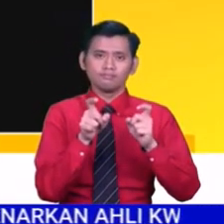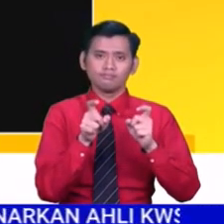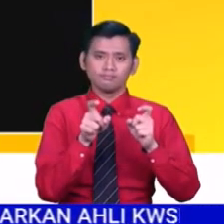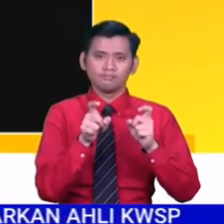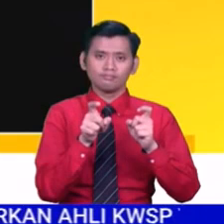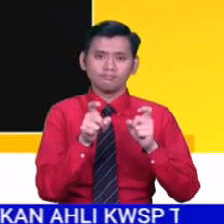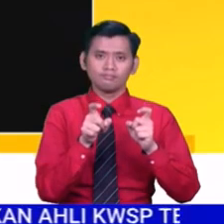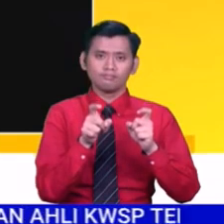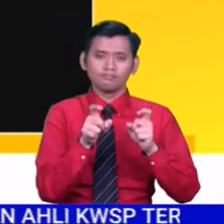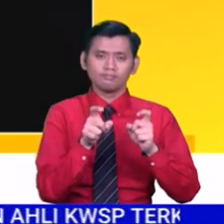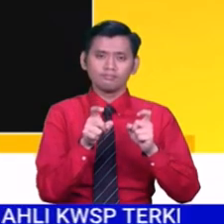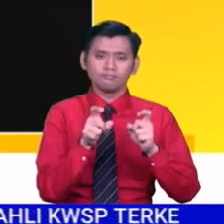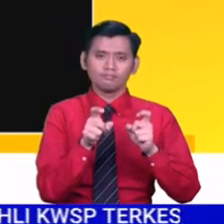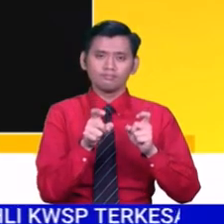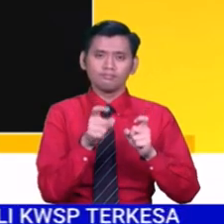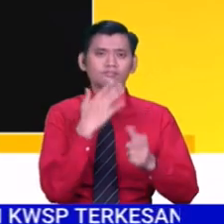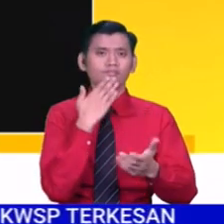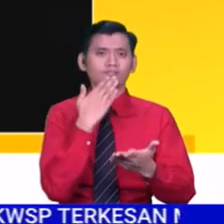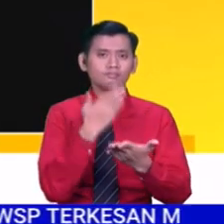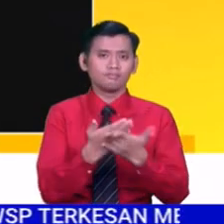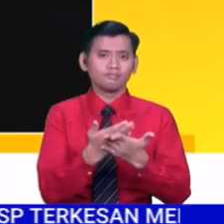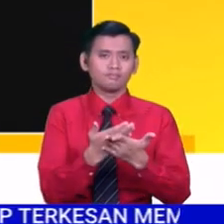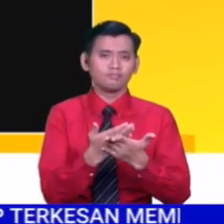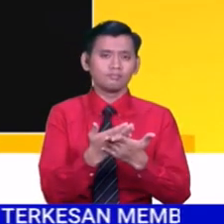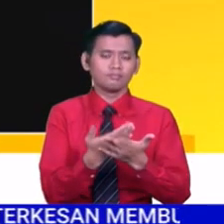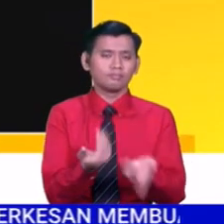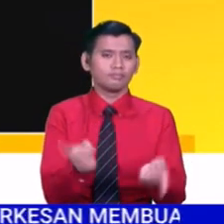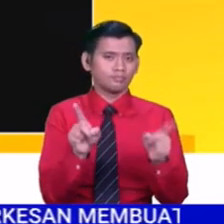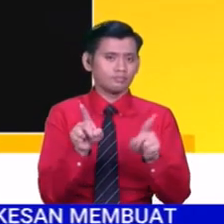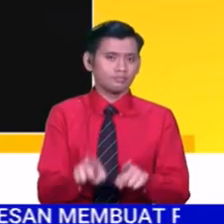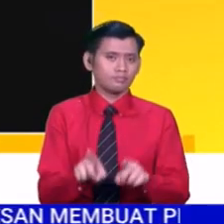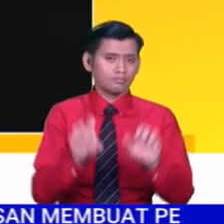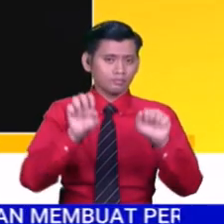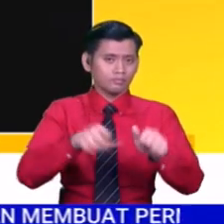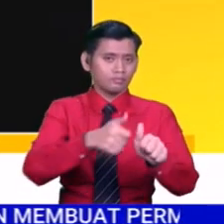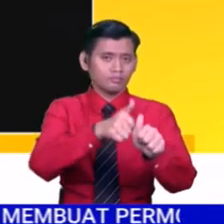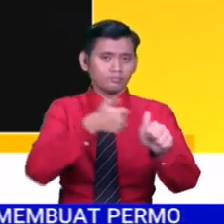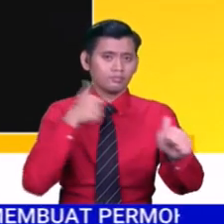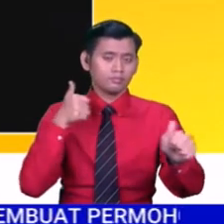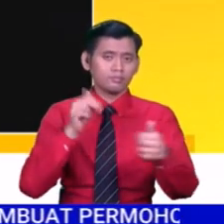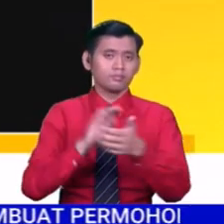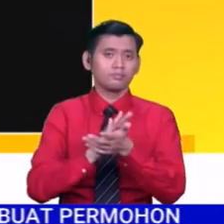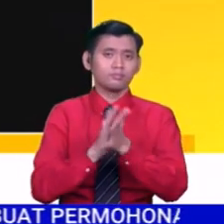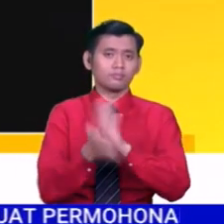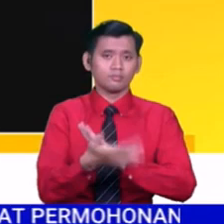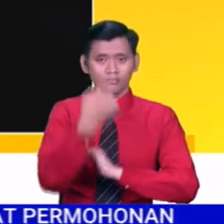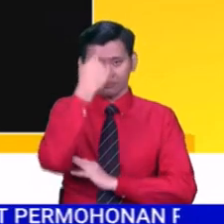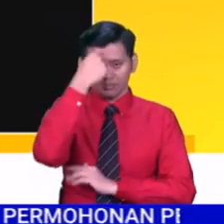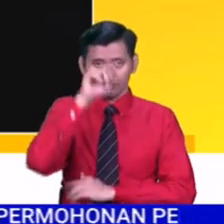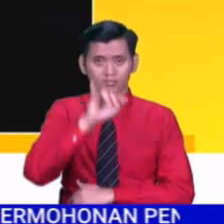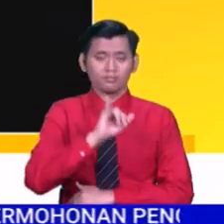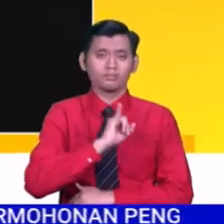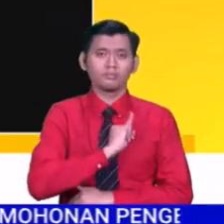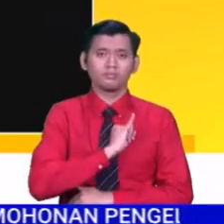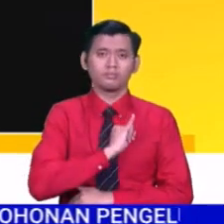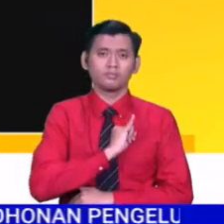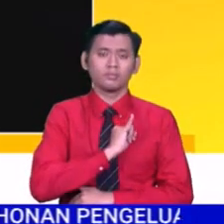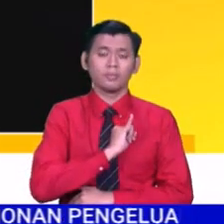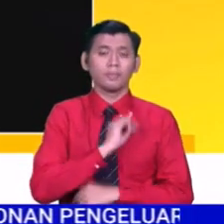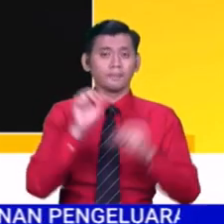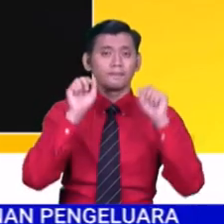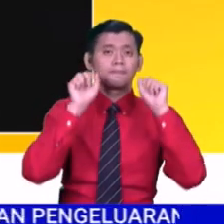tuntas, yang terbaik supaya kejadian ini dapat dielakkan. Bagi saya